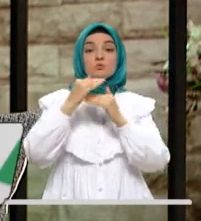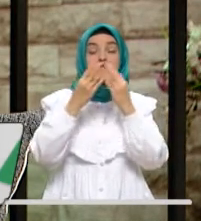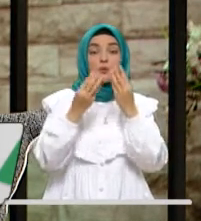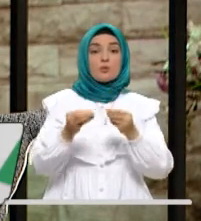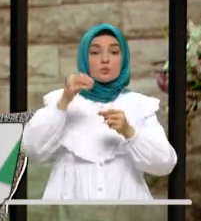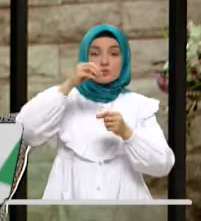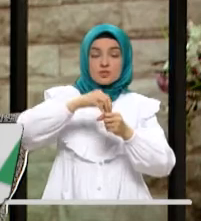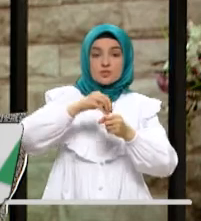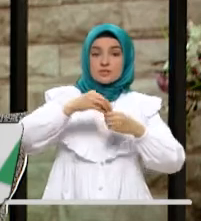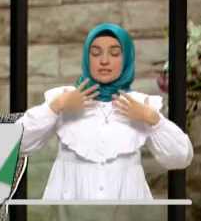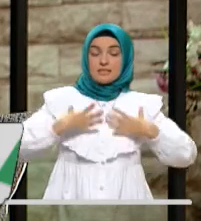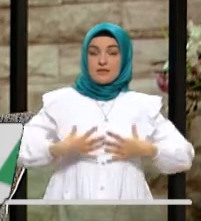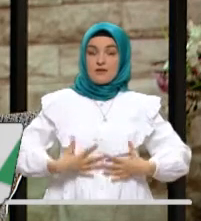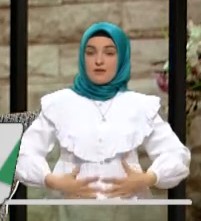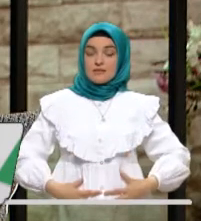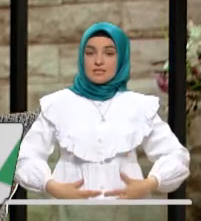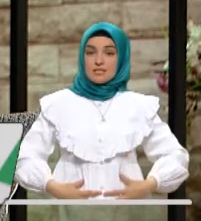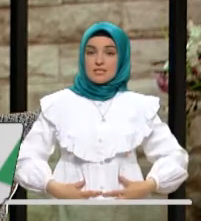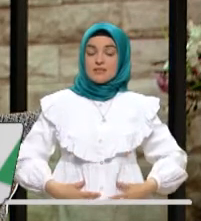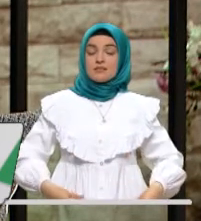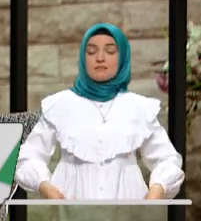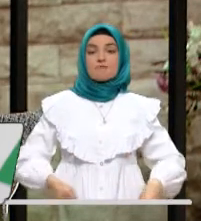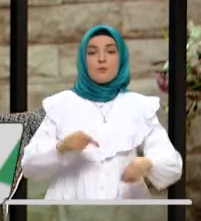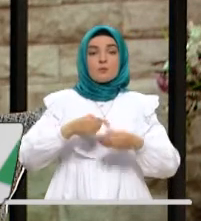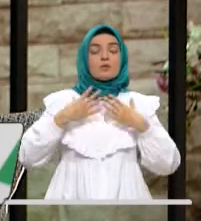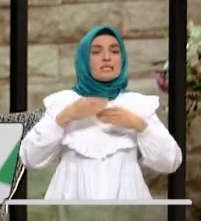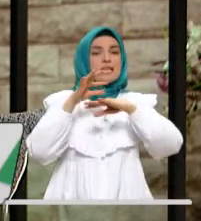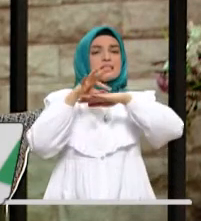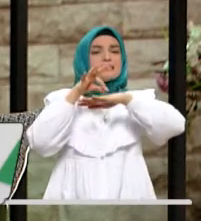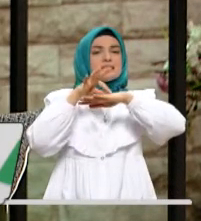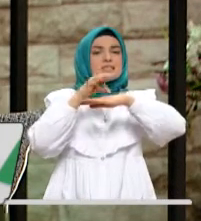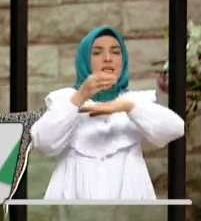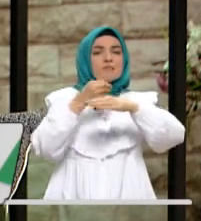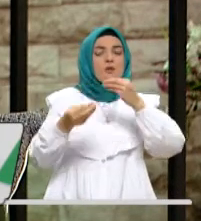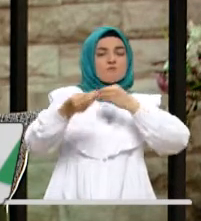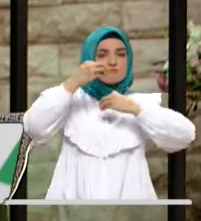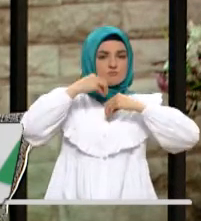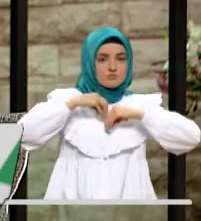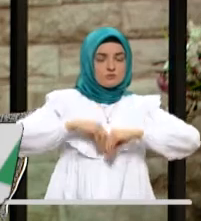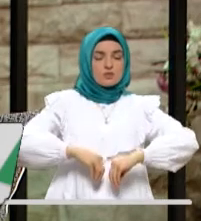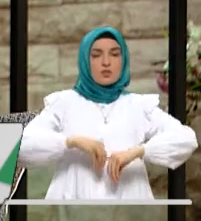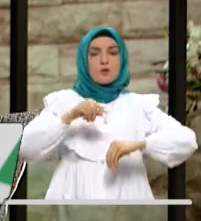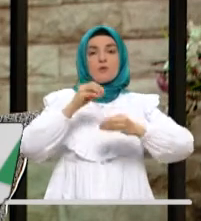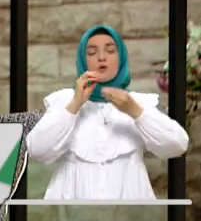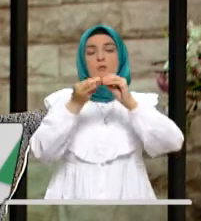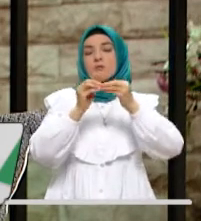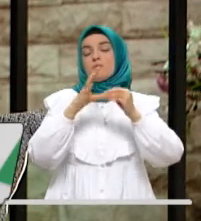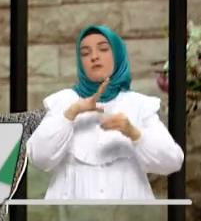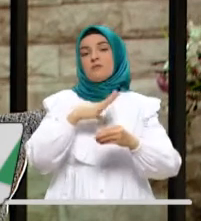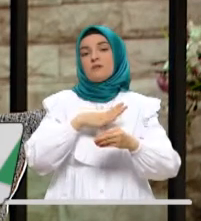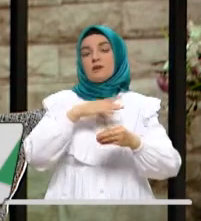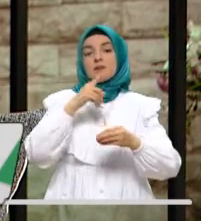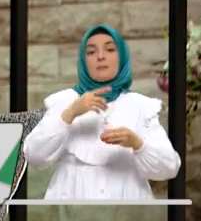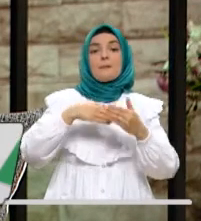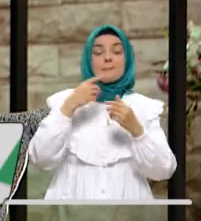için kıyafetinizin deri ten temasıyla vücudunuza alınıyor. Böyle bir sıkıntı görüyordum ben yumuşatıcılarda ama